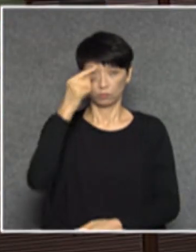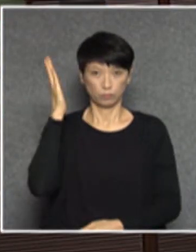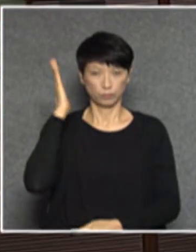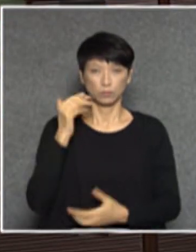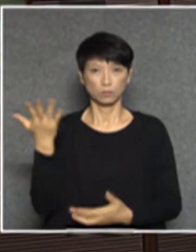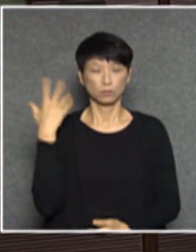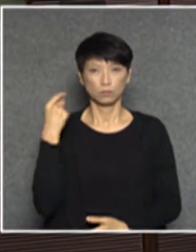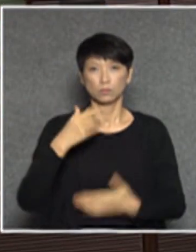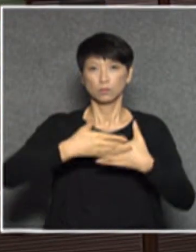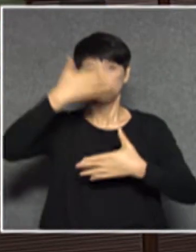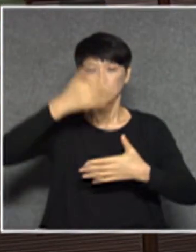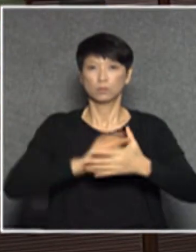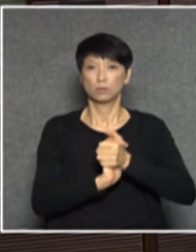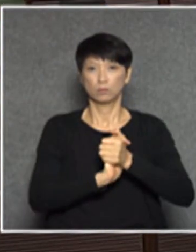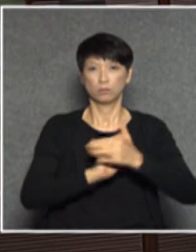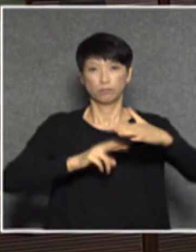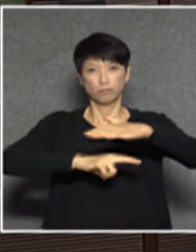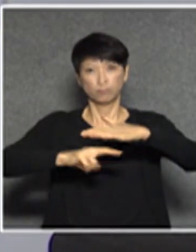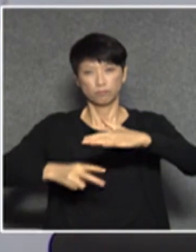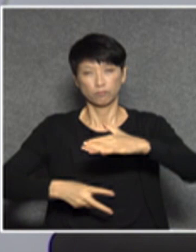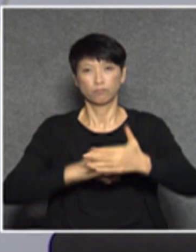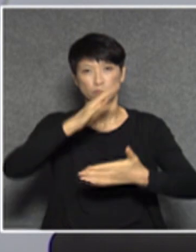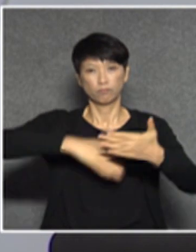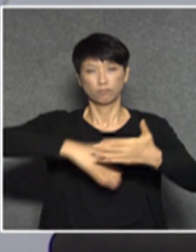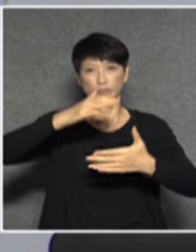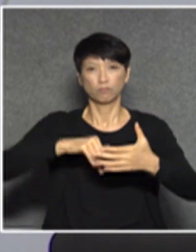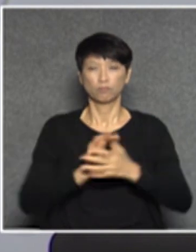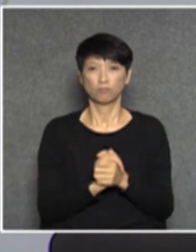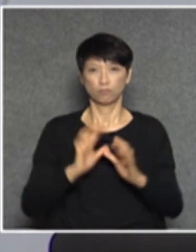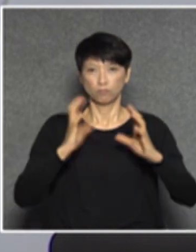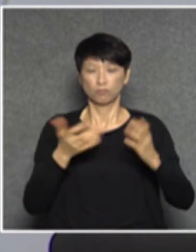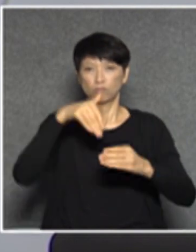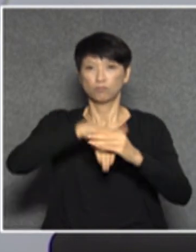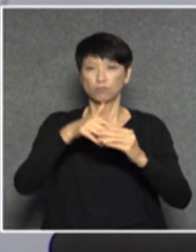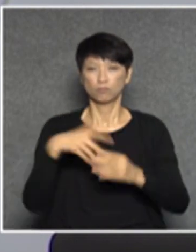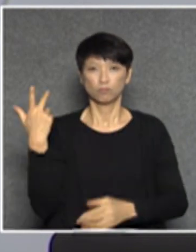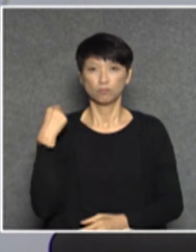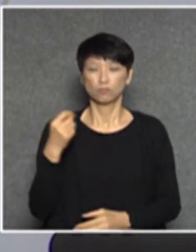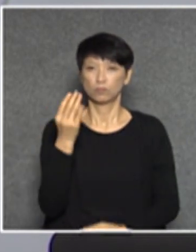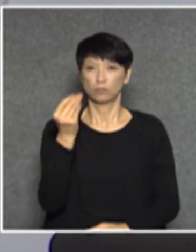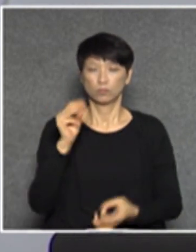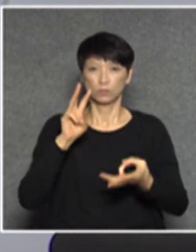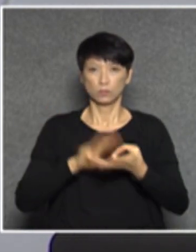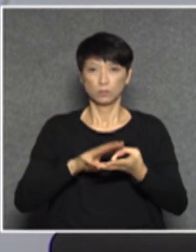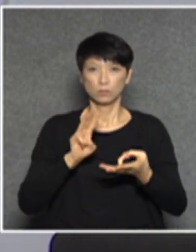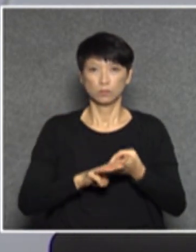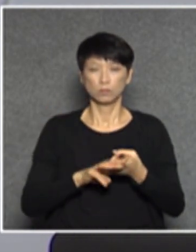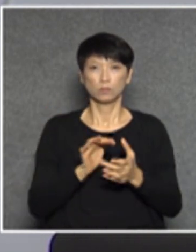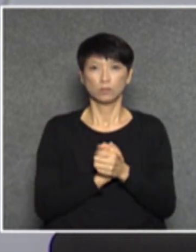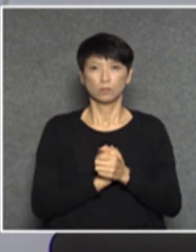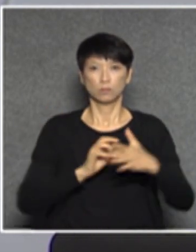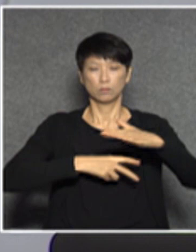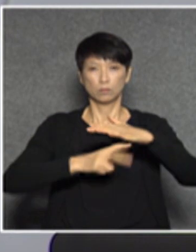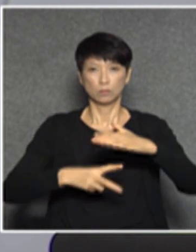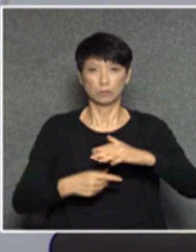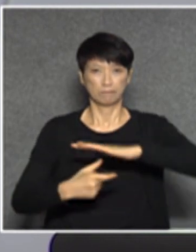維修面對嚴峻的圍標問題，根據近日一宗涉及沙田一個屋苑的維修圍標的貪污事